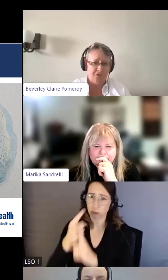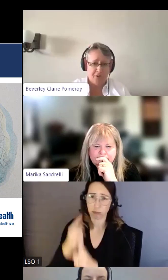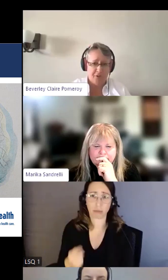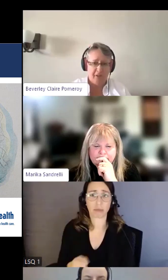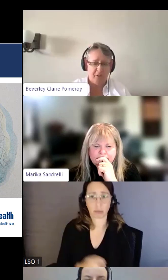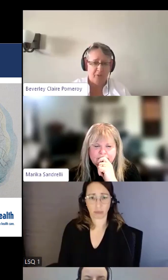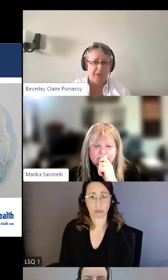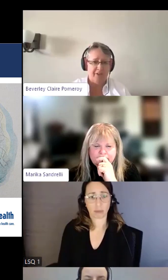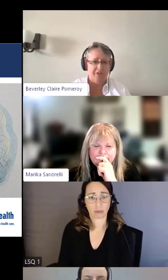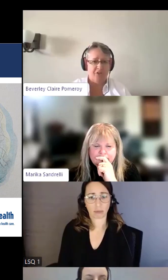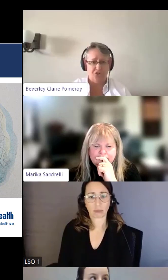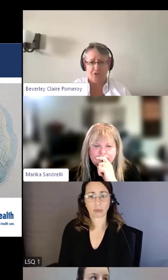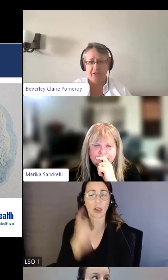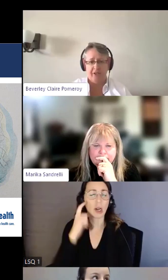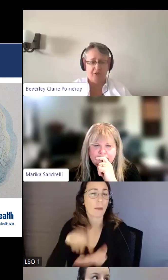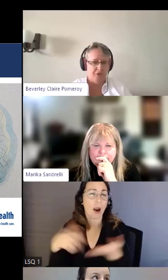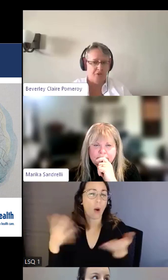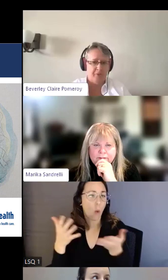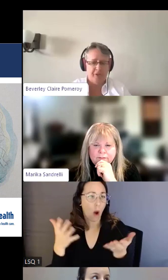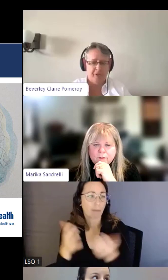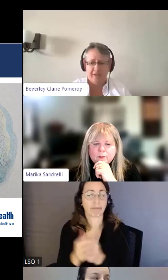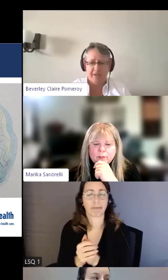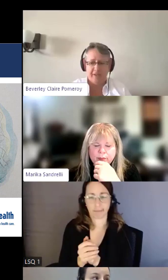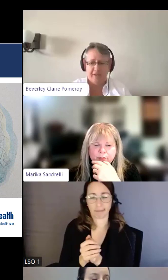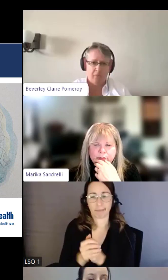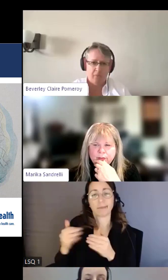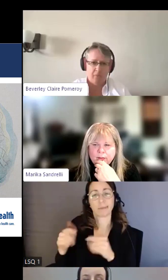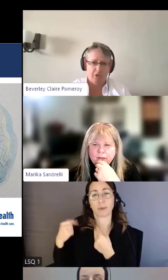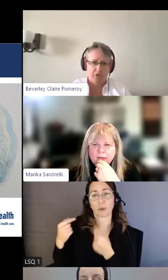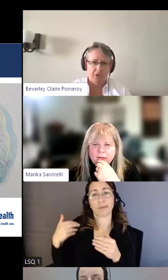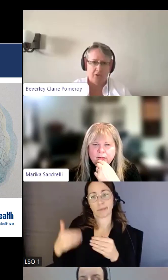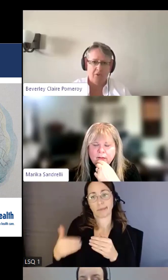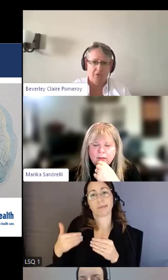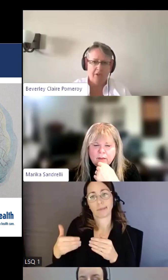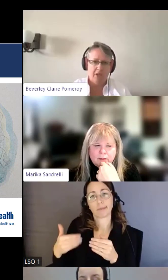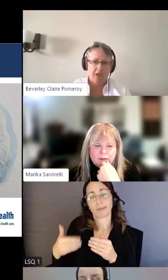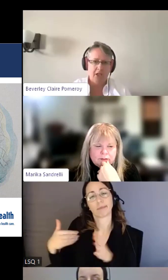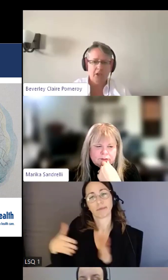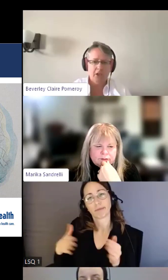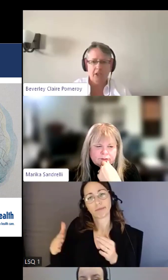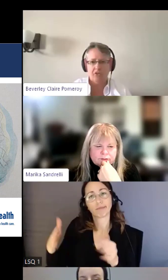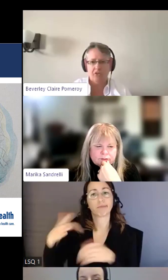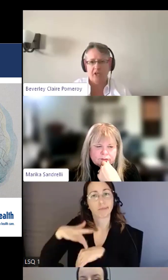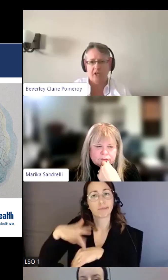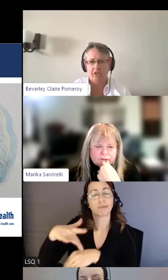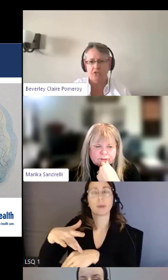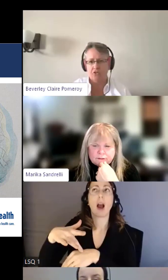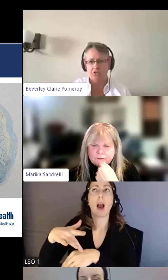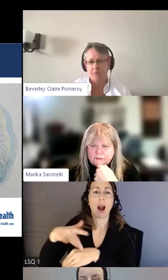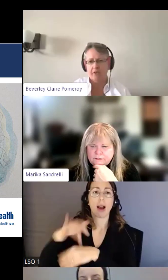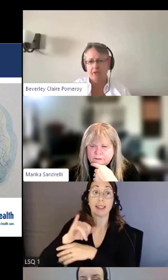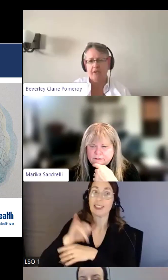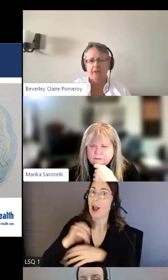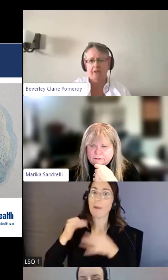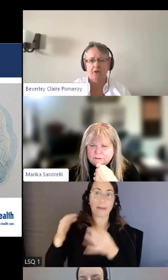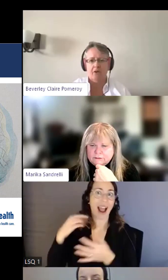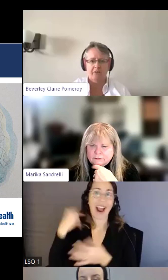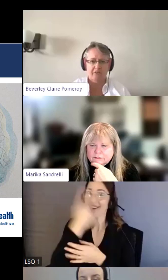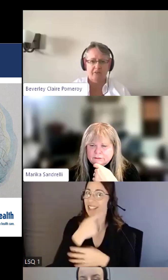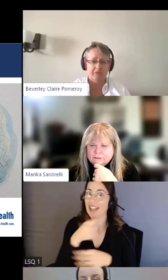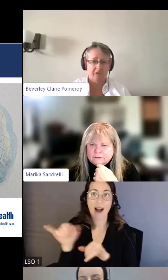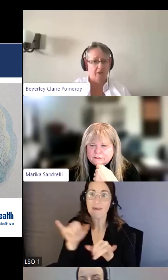de notre parcours, c'est que c'est un voyage en même temps. Et en fait, le traumatisme doit être